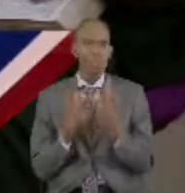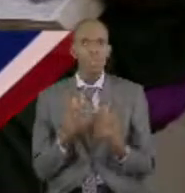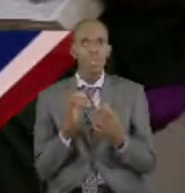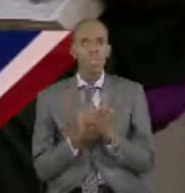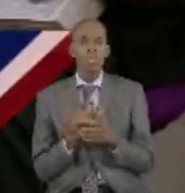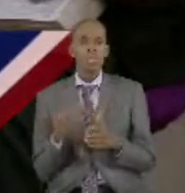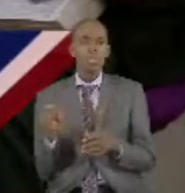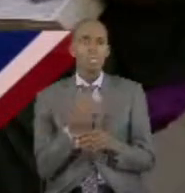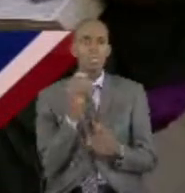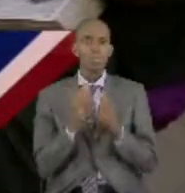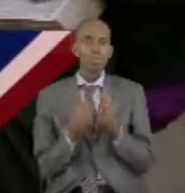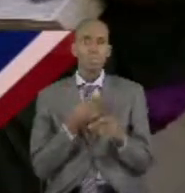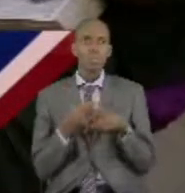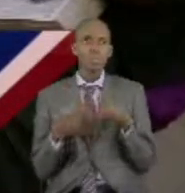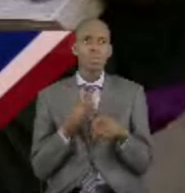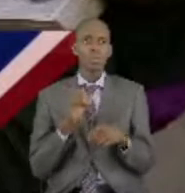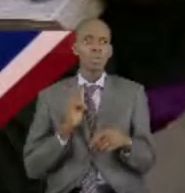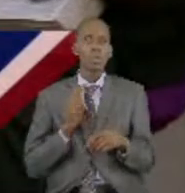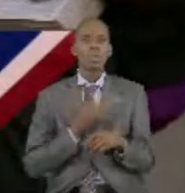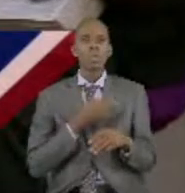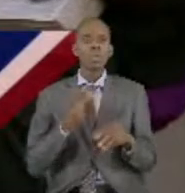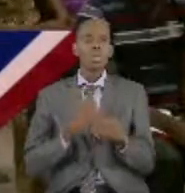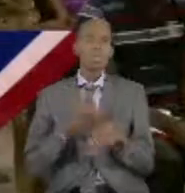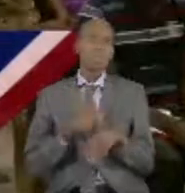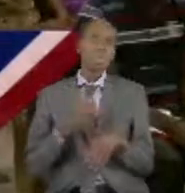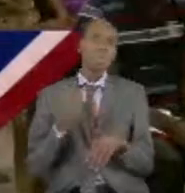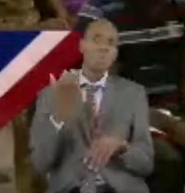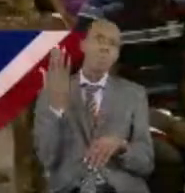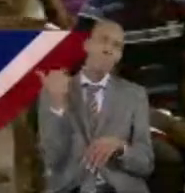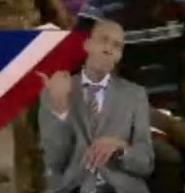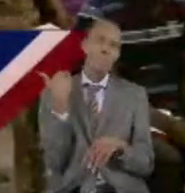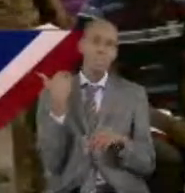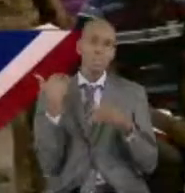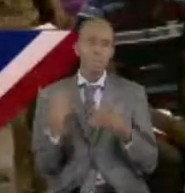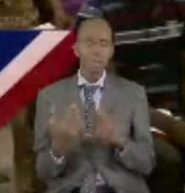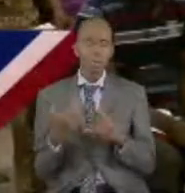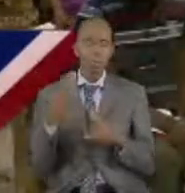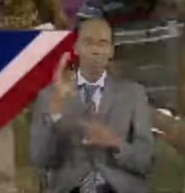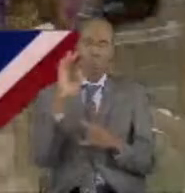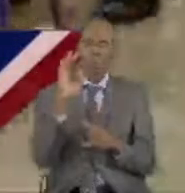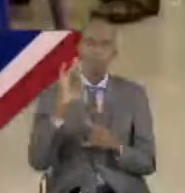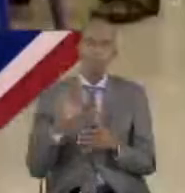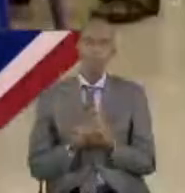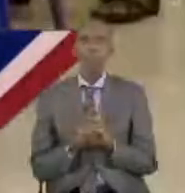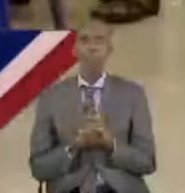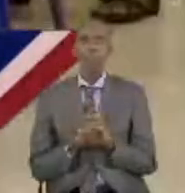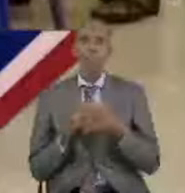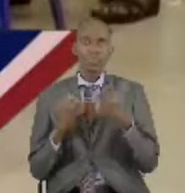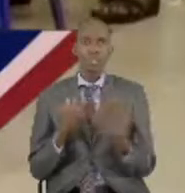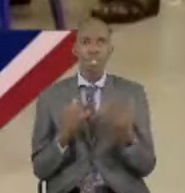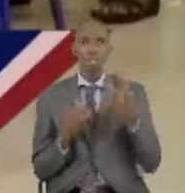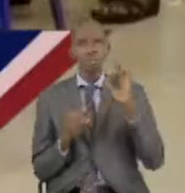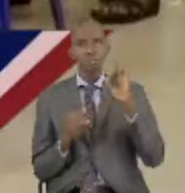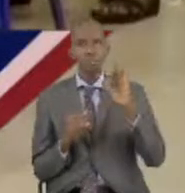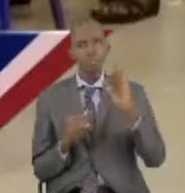seulement elle avait entendu dire celui qui autrefois nous persécuter annonce maintenant la fois qu'elle s'efforce